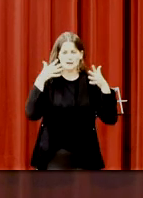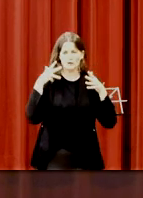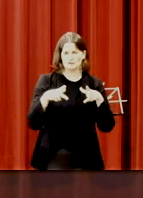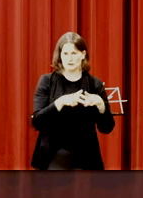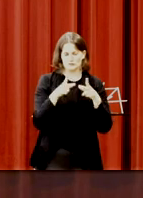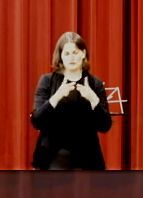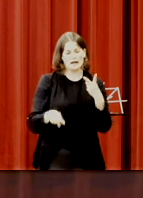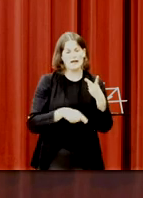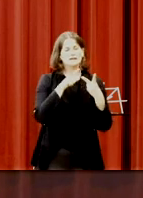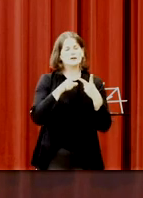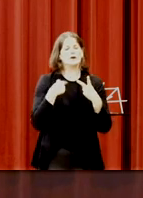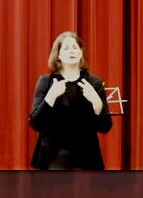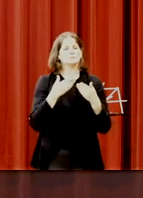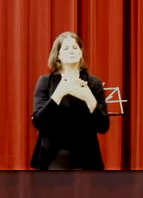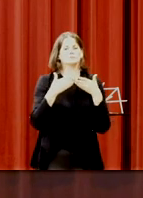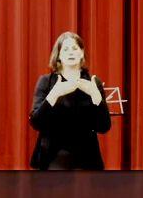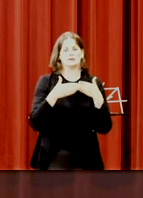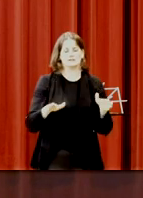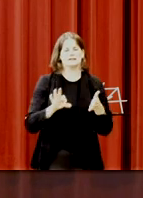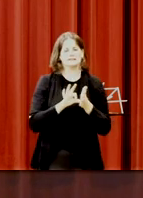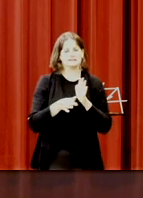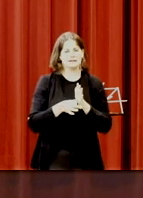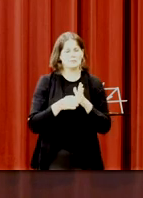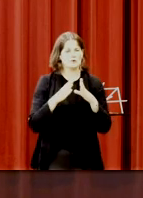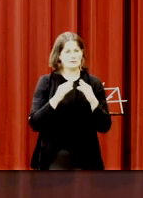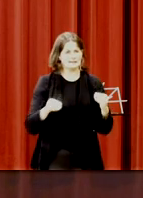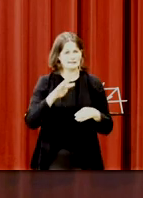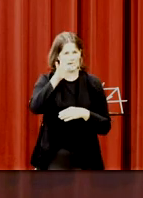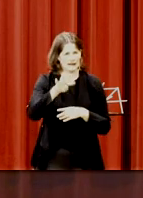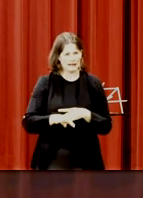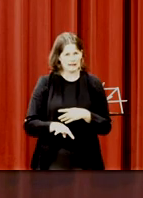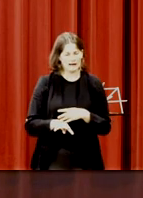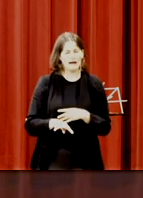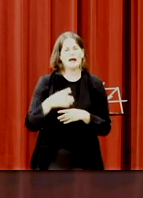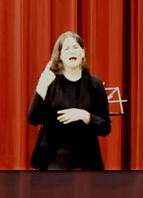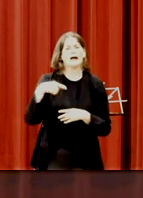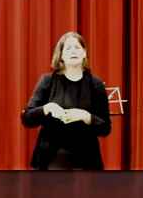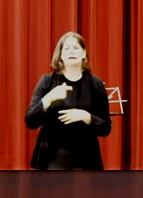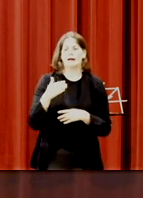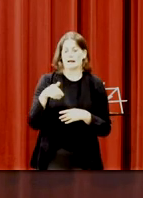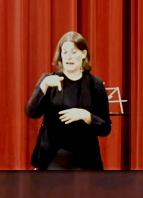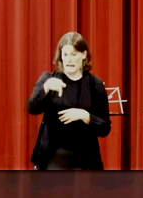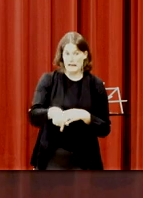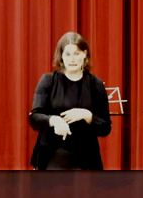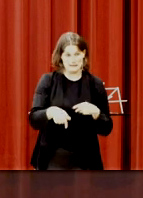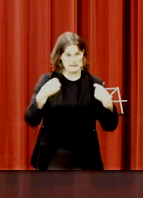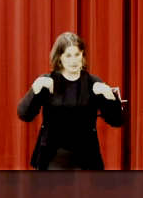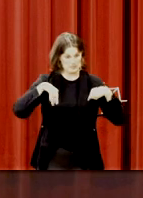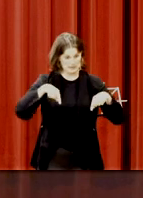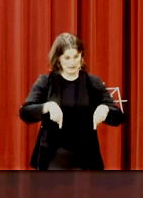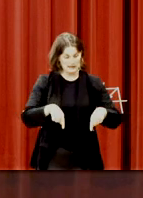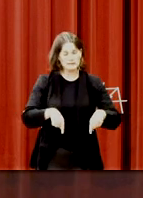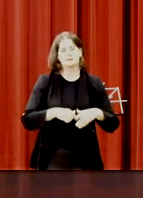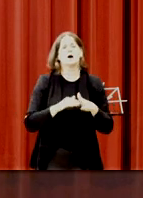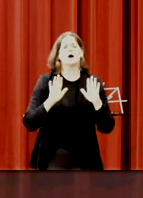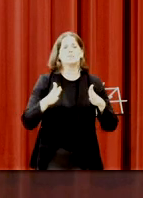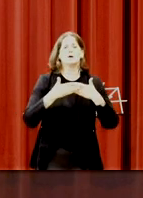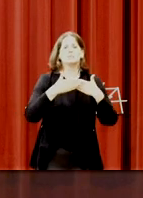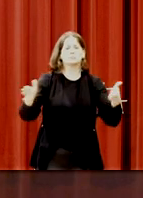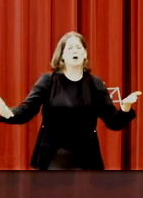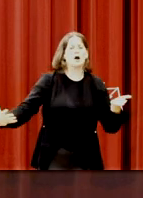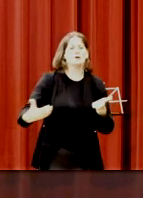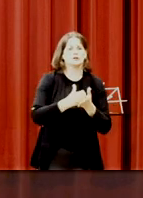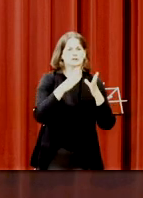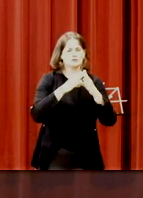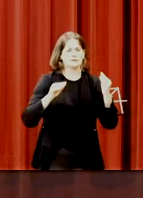però obrint-se a totes les universitats del país. I avui és la tercera, i aquesta té un caràcter més cap endins, més de